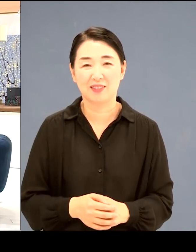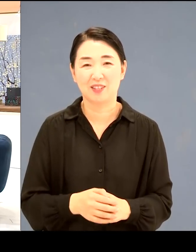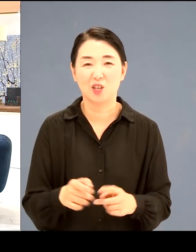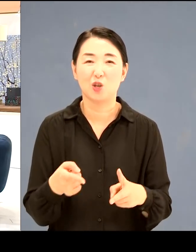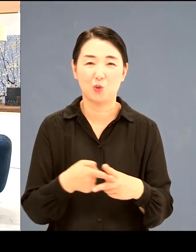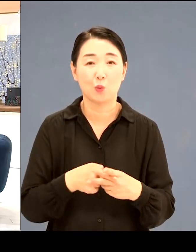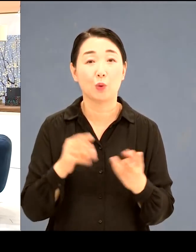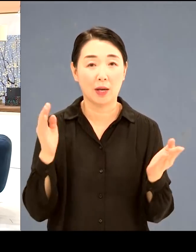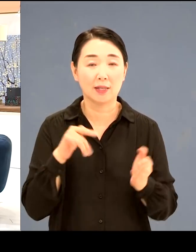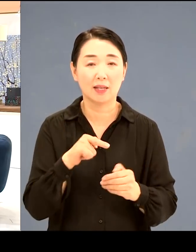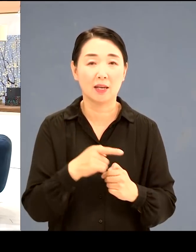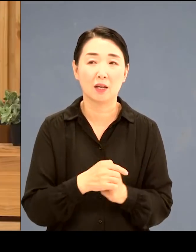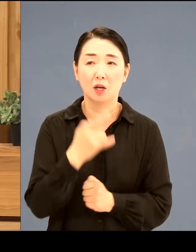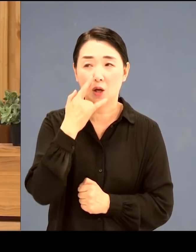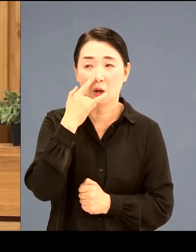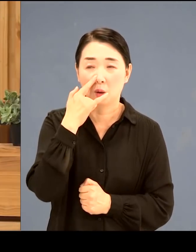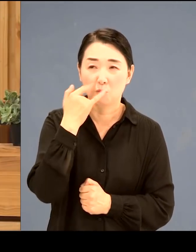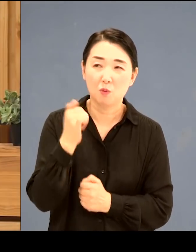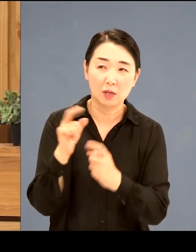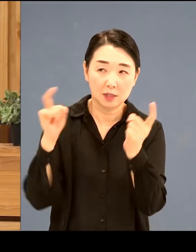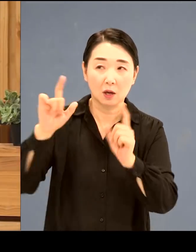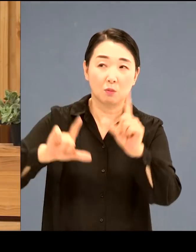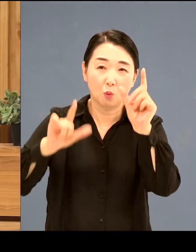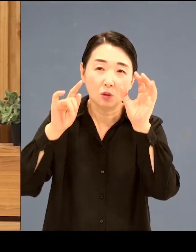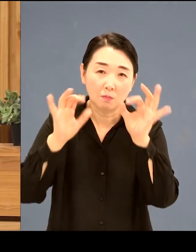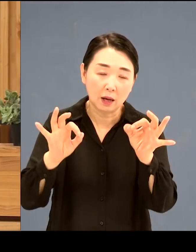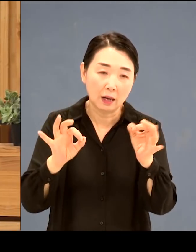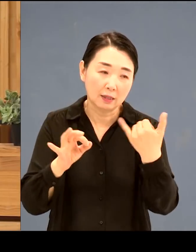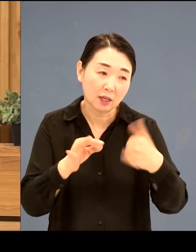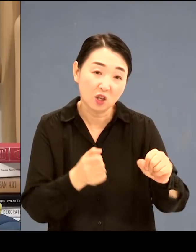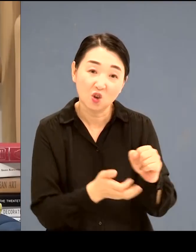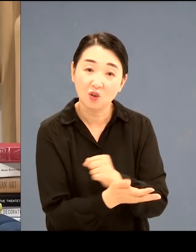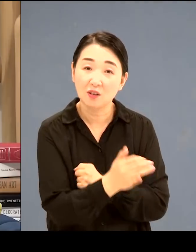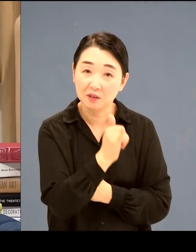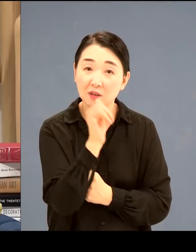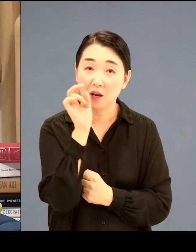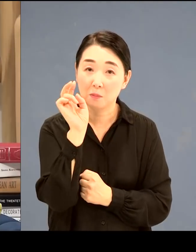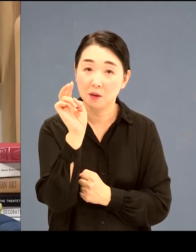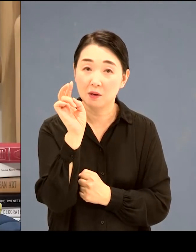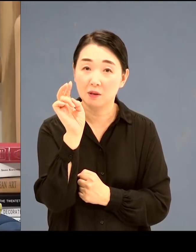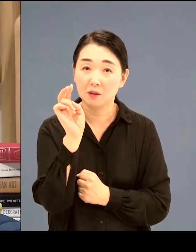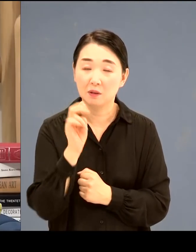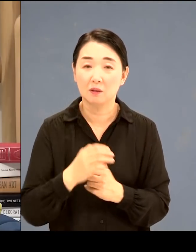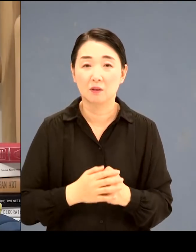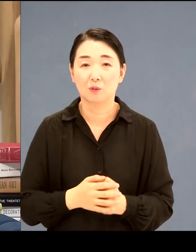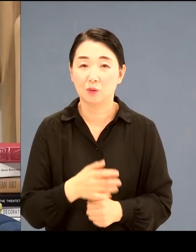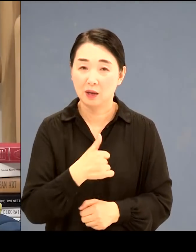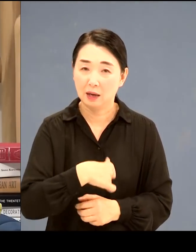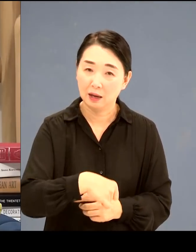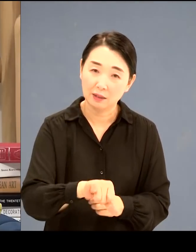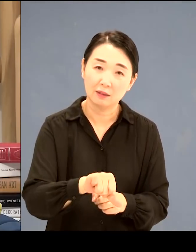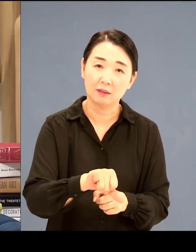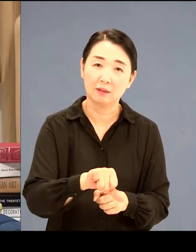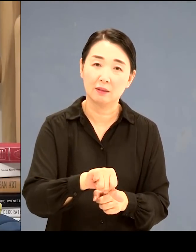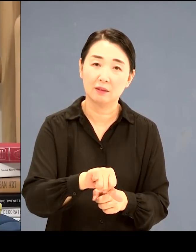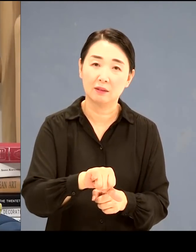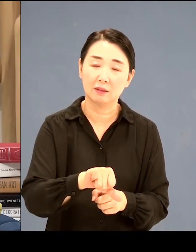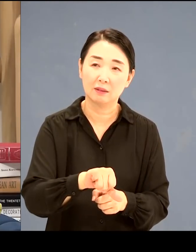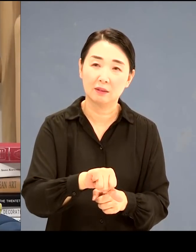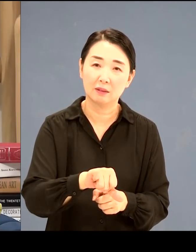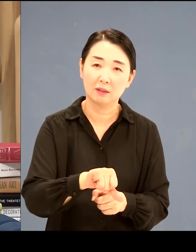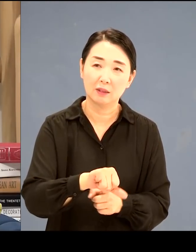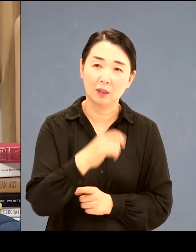이렇게 좀 엄마 아빠가 좀 흔들린 모습 보면 자녀들에게도 좀 영향이 있을 수가 있는데. 그거 저희 아들이 흔들리고 그